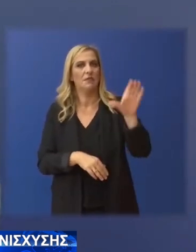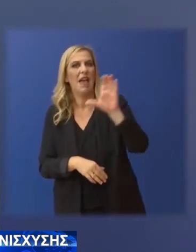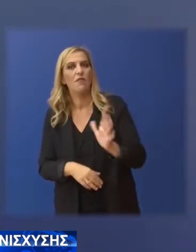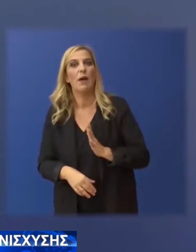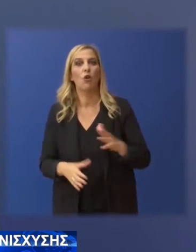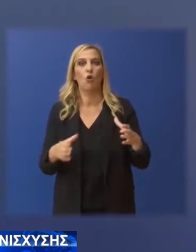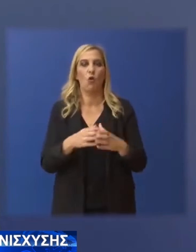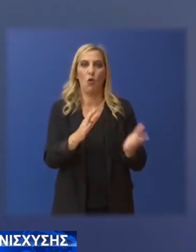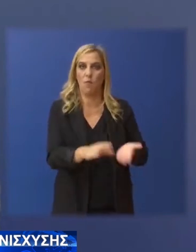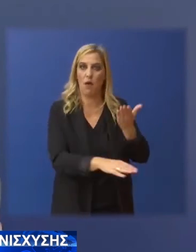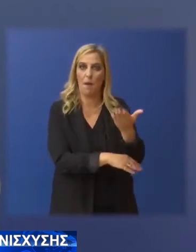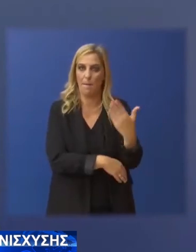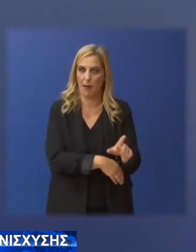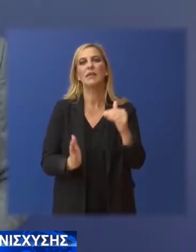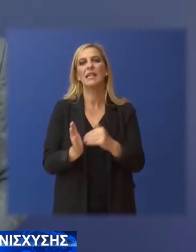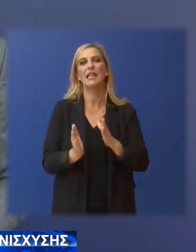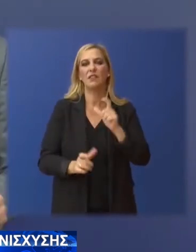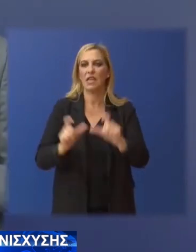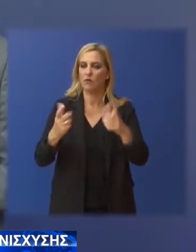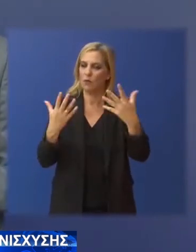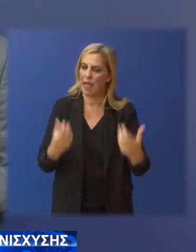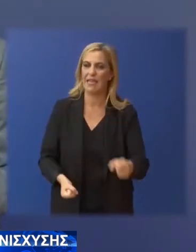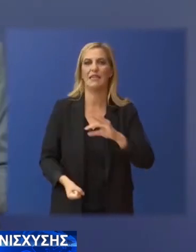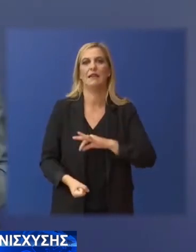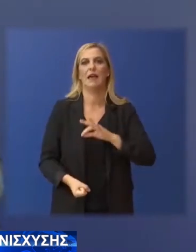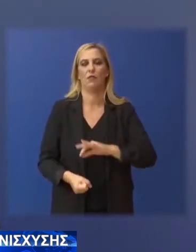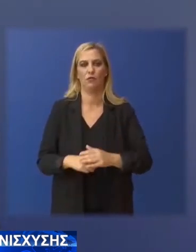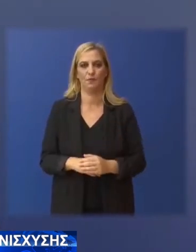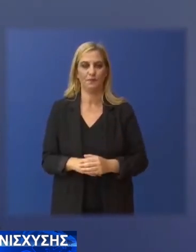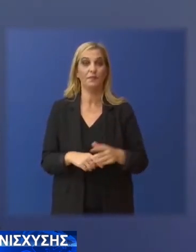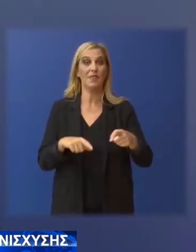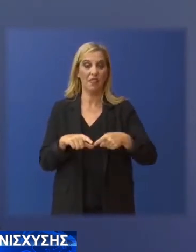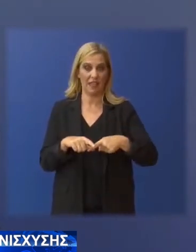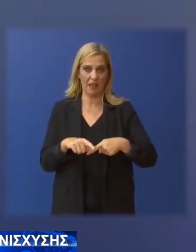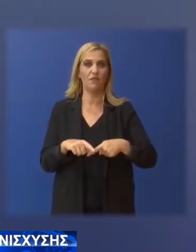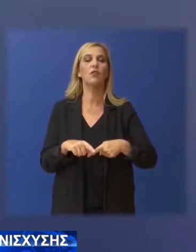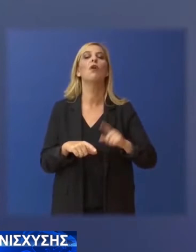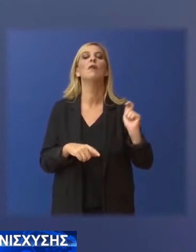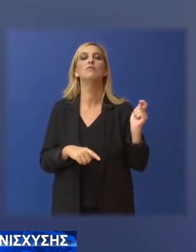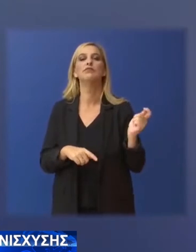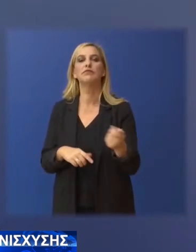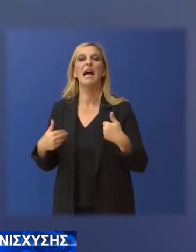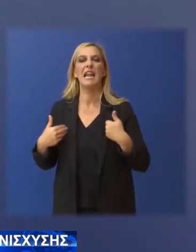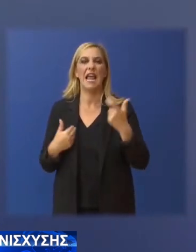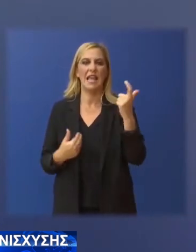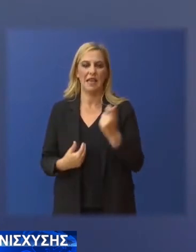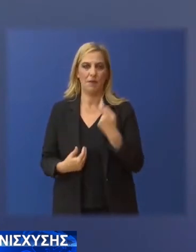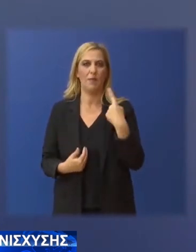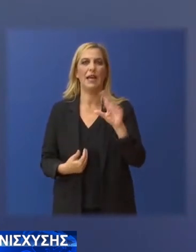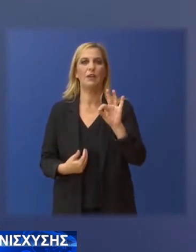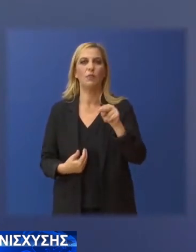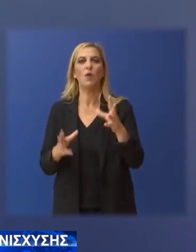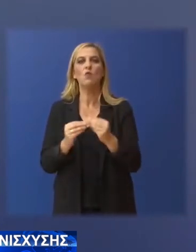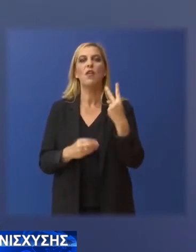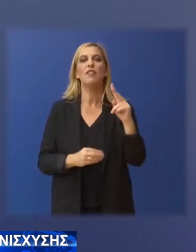του κατώτατου μισθού από τον Απρίλιο. Καταβάλλεται από το Δεκέμβριο το Youth Pass ύψους 150 ευρώ σε